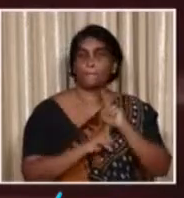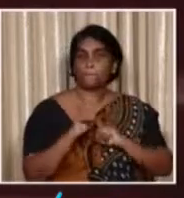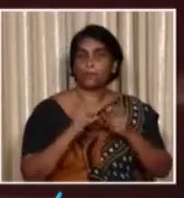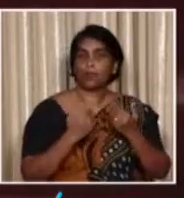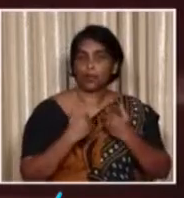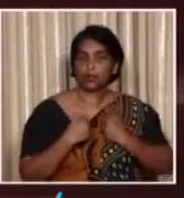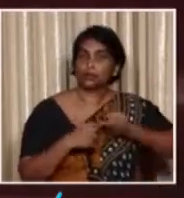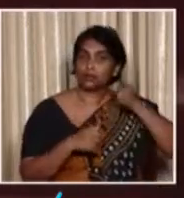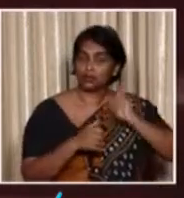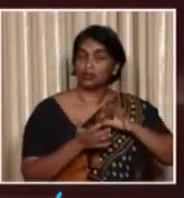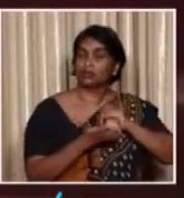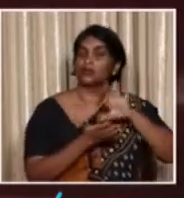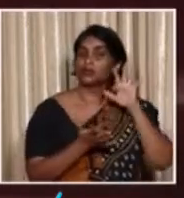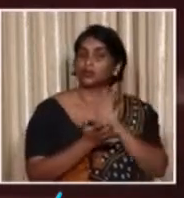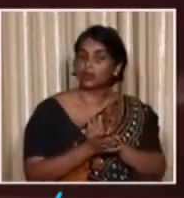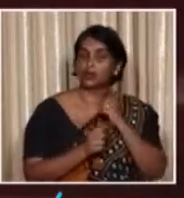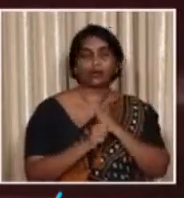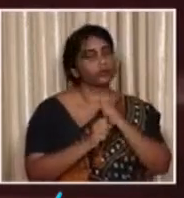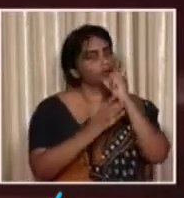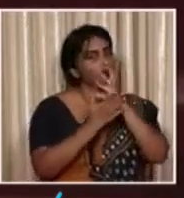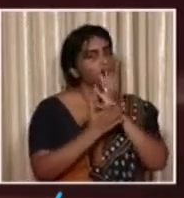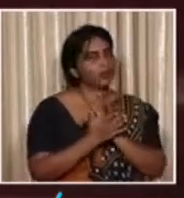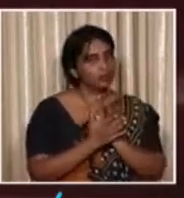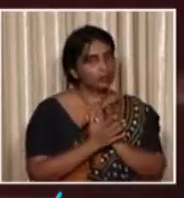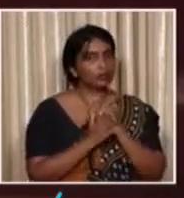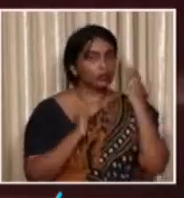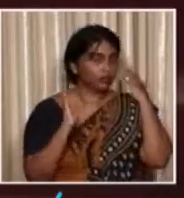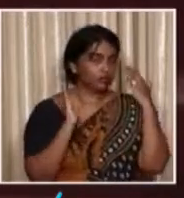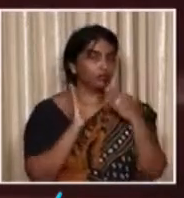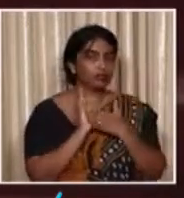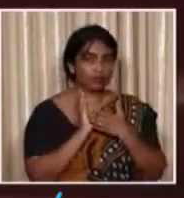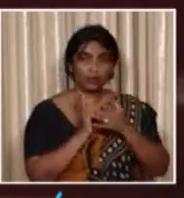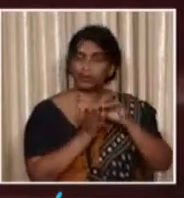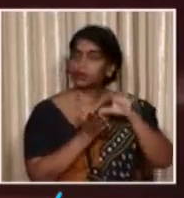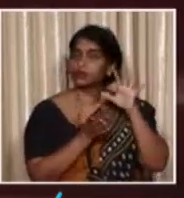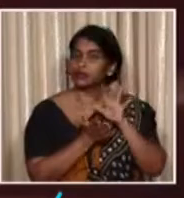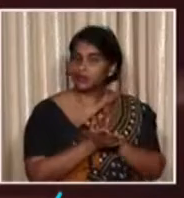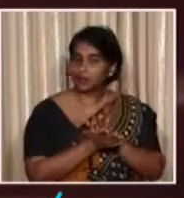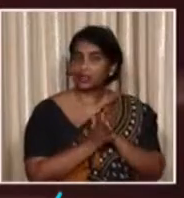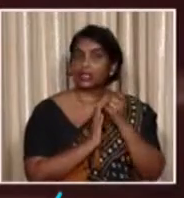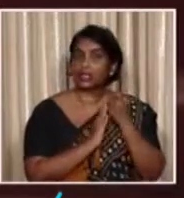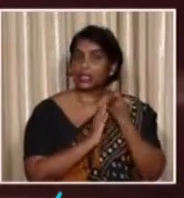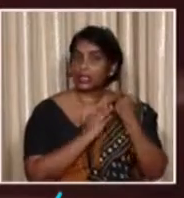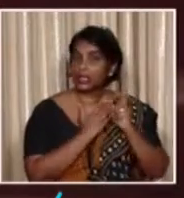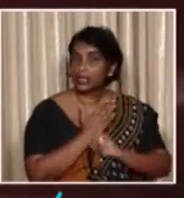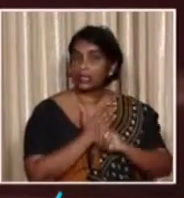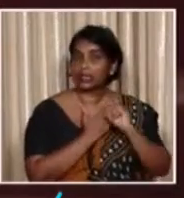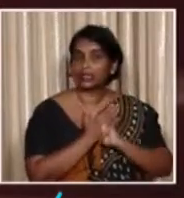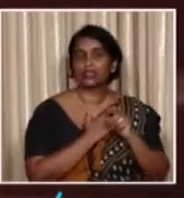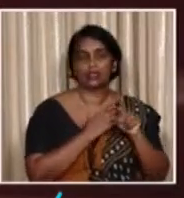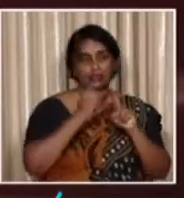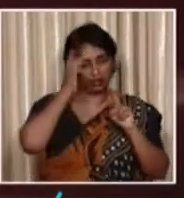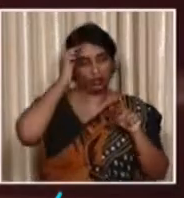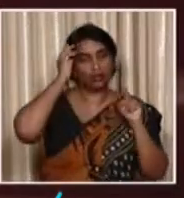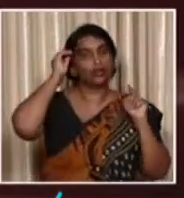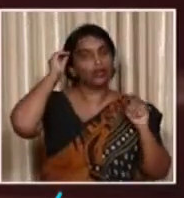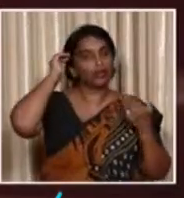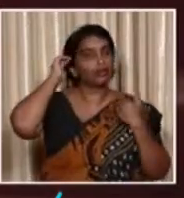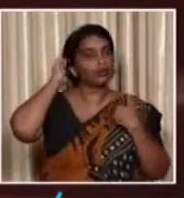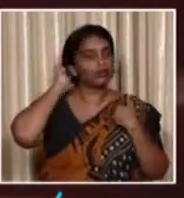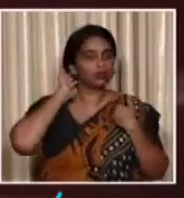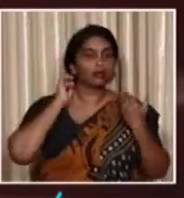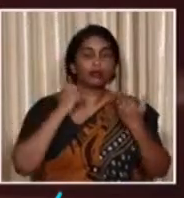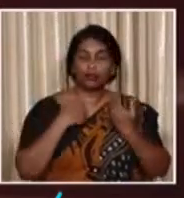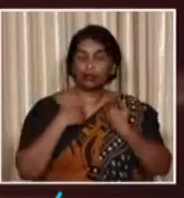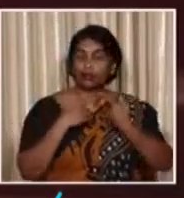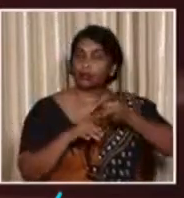අපි සම්මත කරගත්ත ආණ්ඩු ක්‍රම ව්‍යවස්ථා රාමුව ඇතුළත සම්මත කරගත්ත රීතිමාලාවේ තමයි එහෙම කියන්නේ. එතකොට